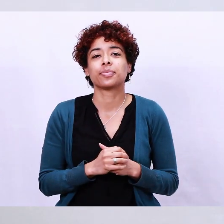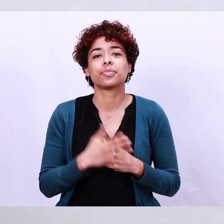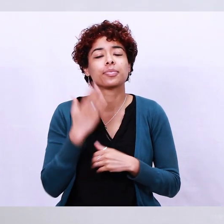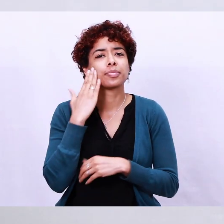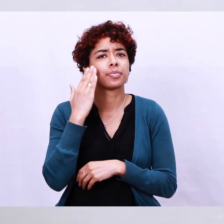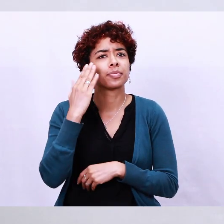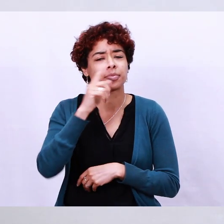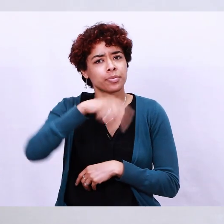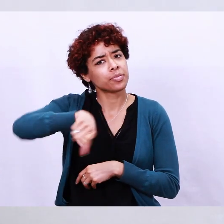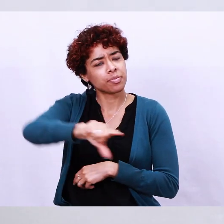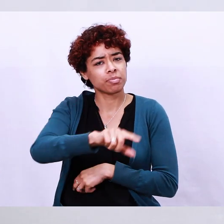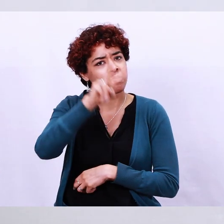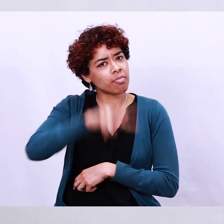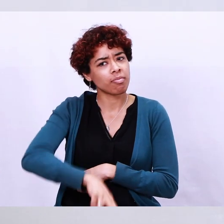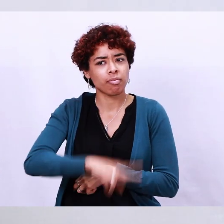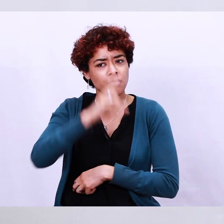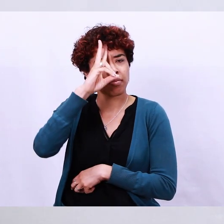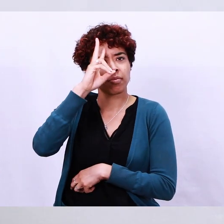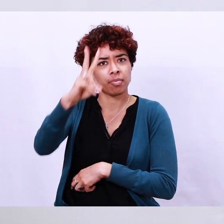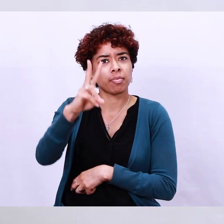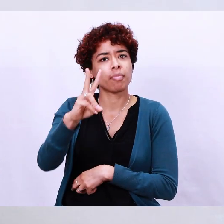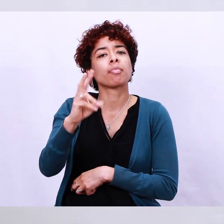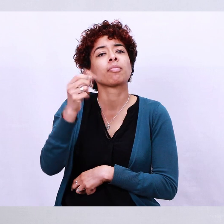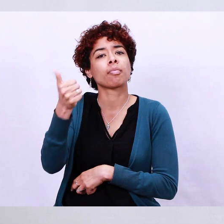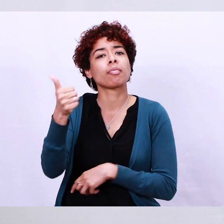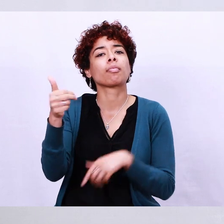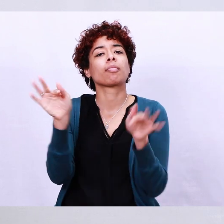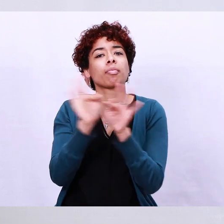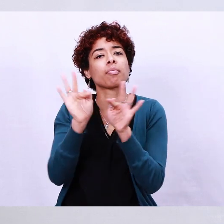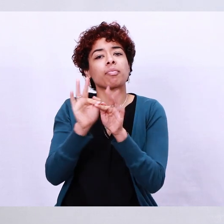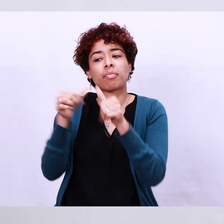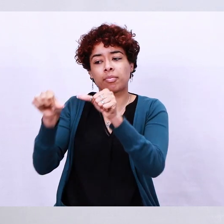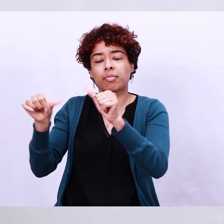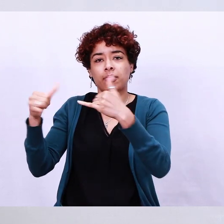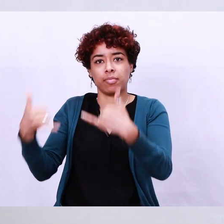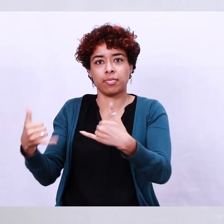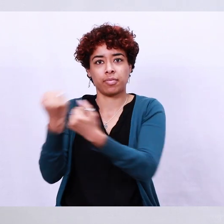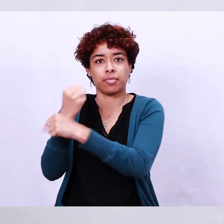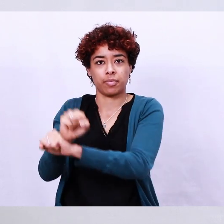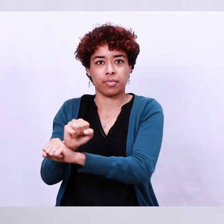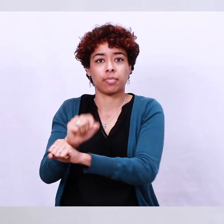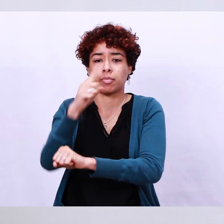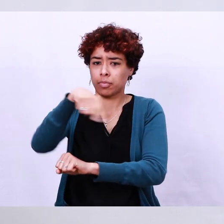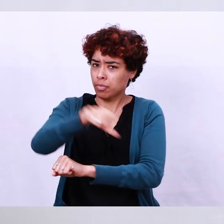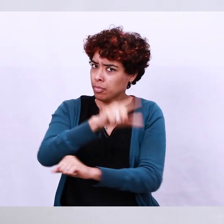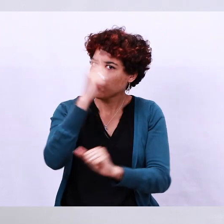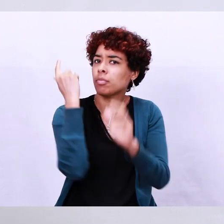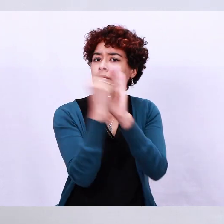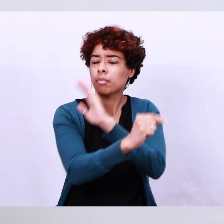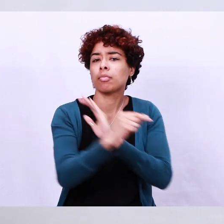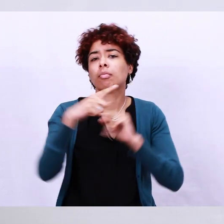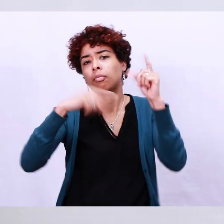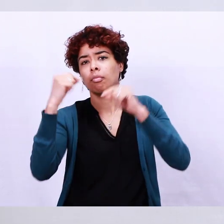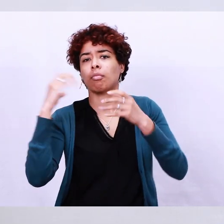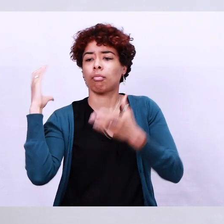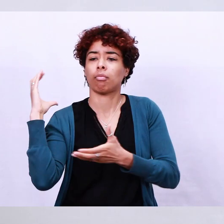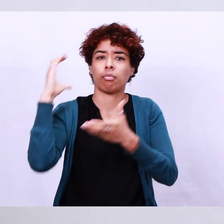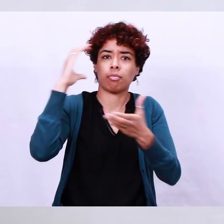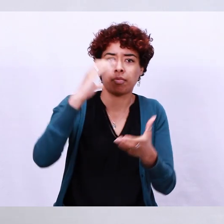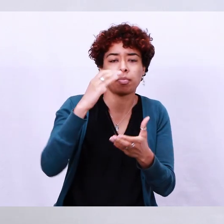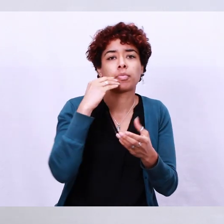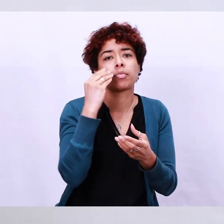êtes sincères, que l'un de vos frères reste enfermé dans votre prison, et vous, partez, emportez du blé pour nourrir vos familles,